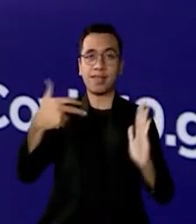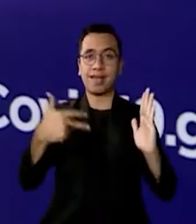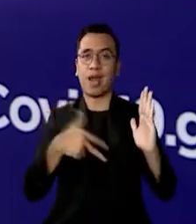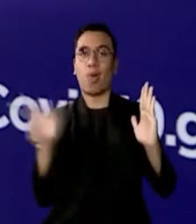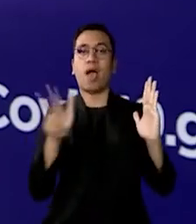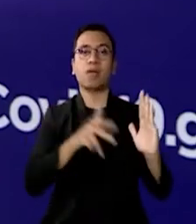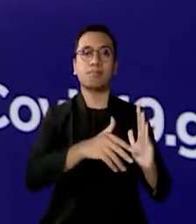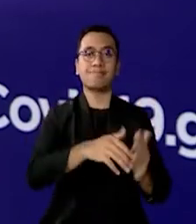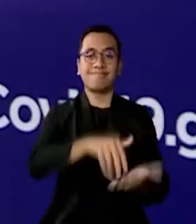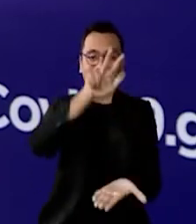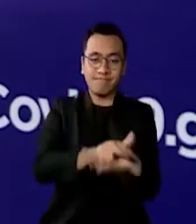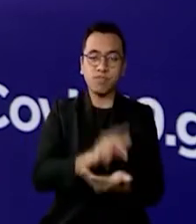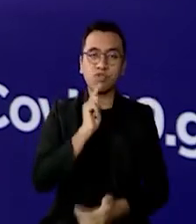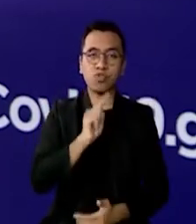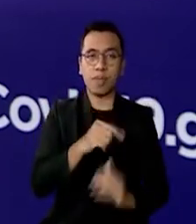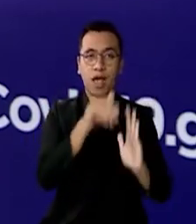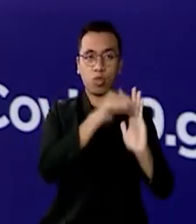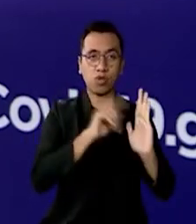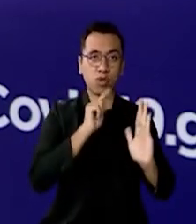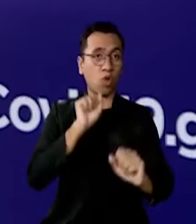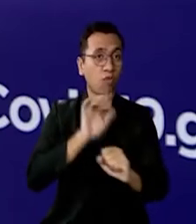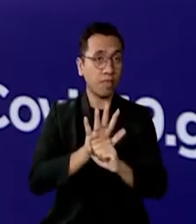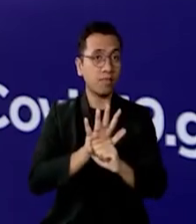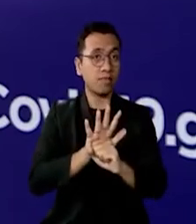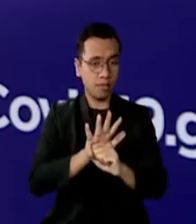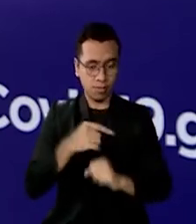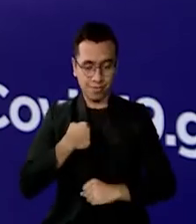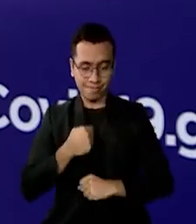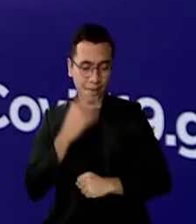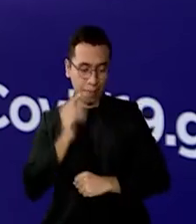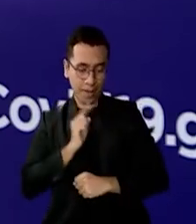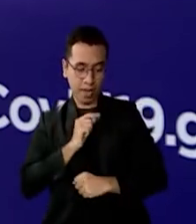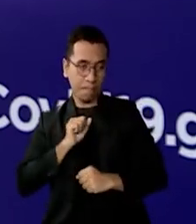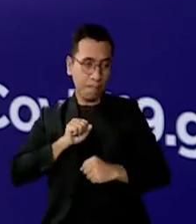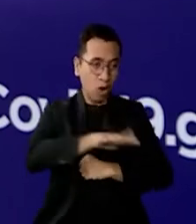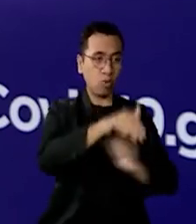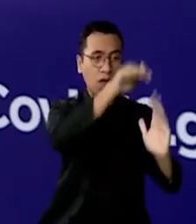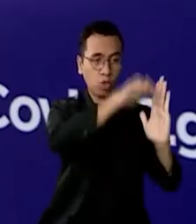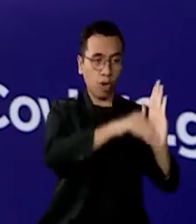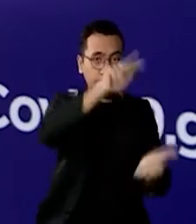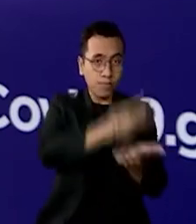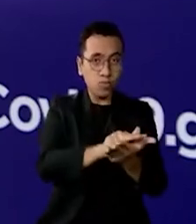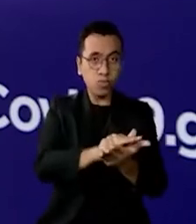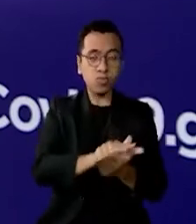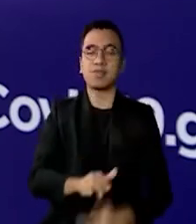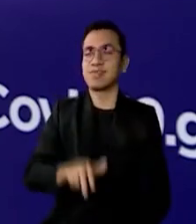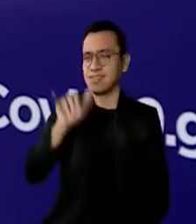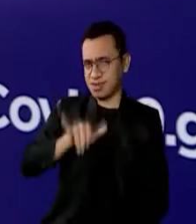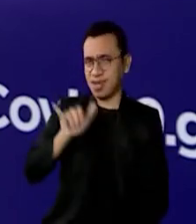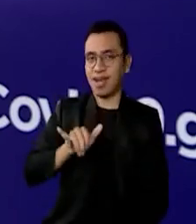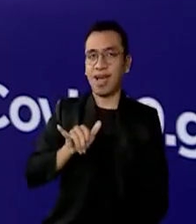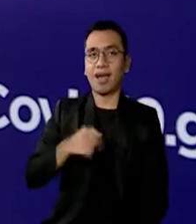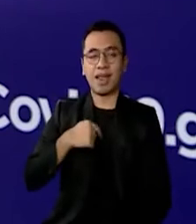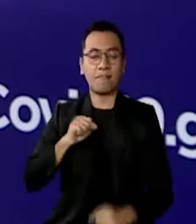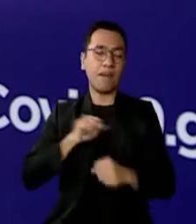penuntasan atau pemutusan penyebaran coffee 19 ya pastinya ya Jadi selama 20 hari saya langsung